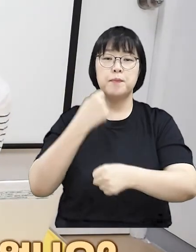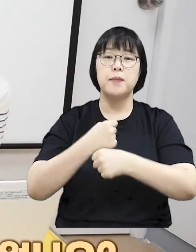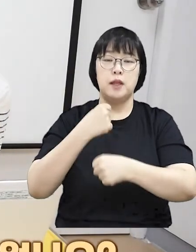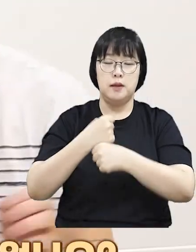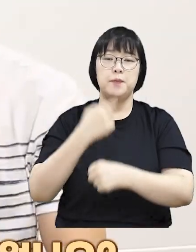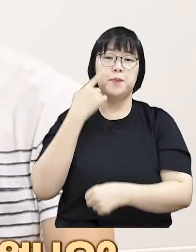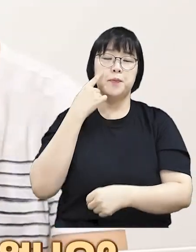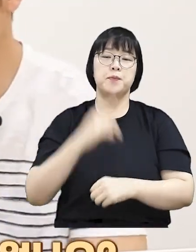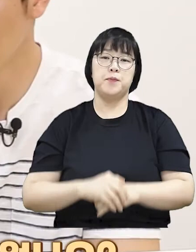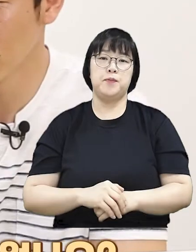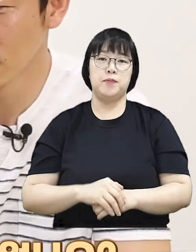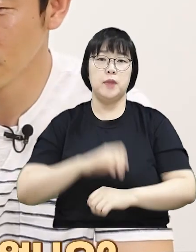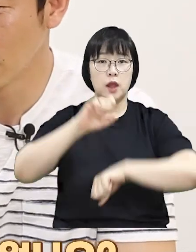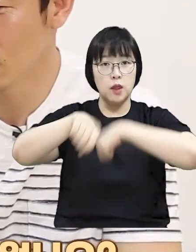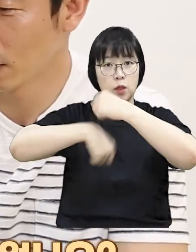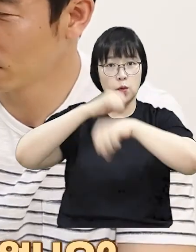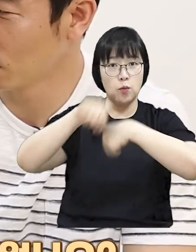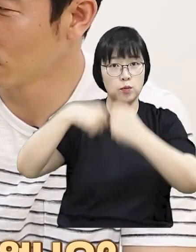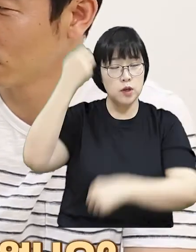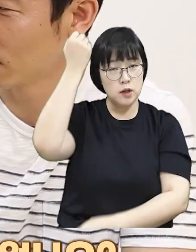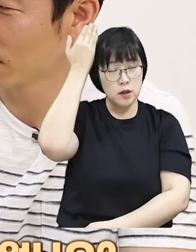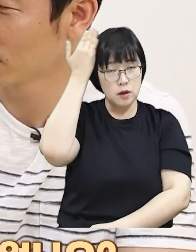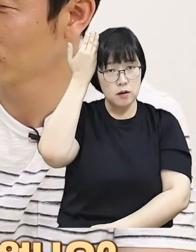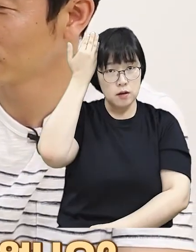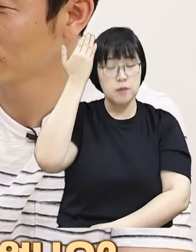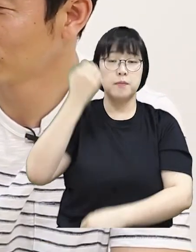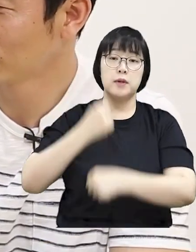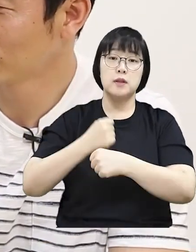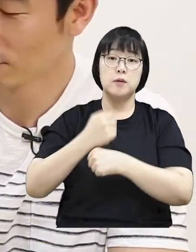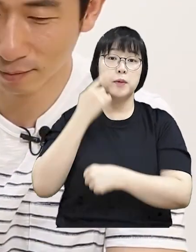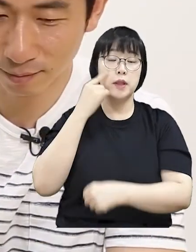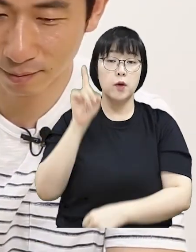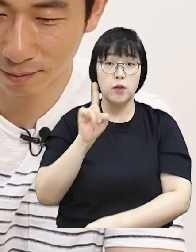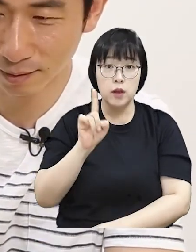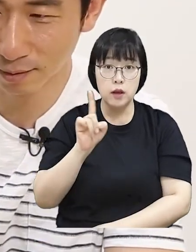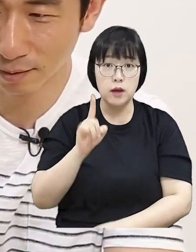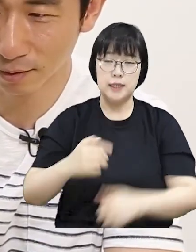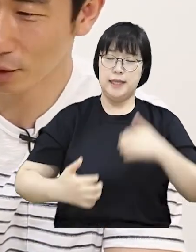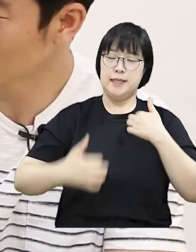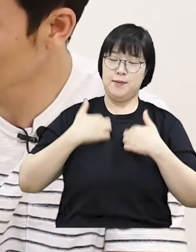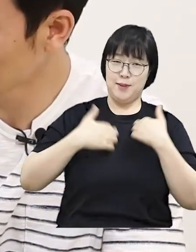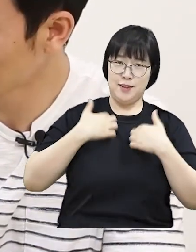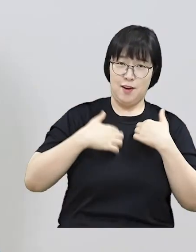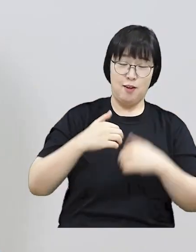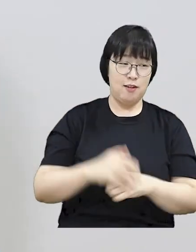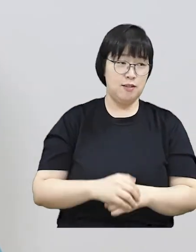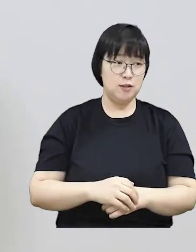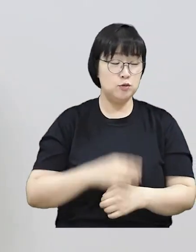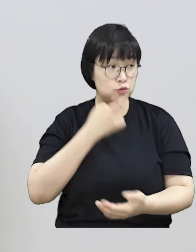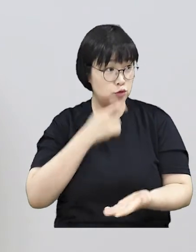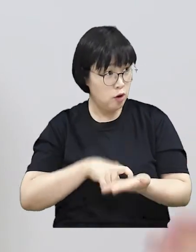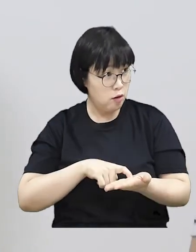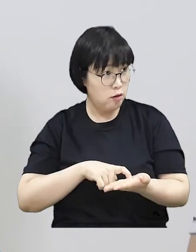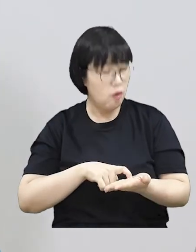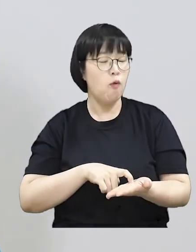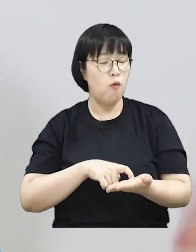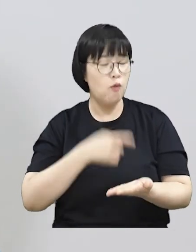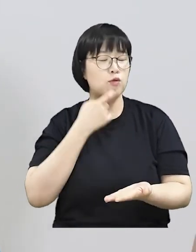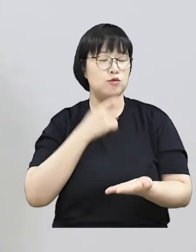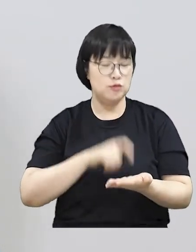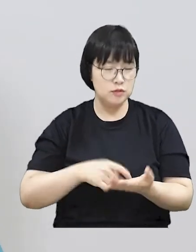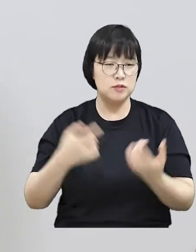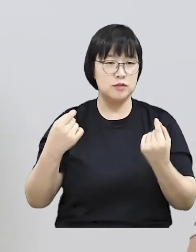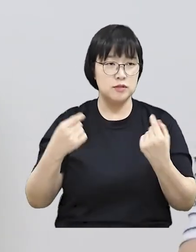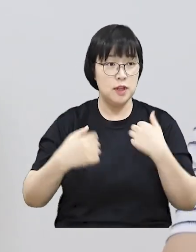우리 이렇게 동물을 인식하는 인공지능을 만들어봤는데 어려웠나요? 재미있었어요. 쉬웠어요? 네. 쉬웠고 또